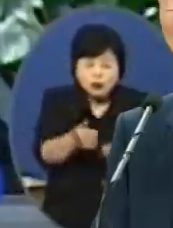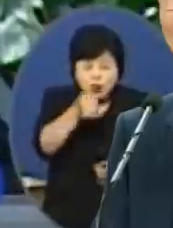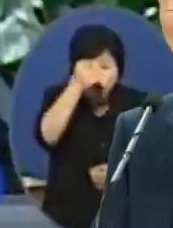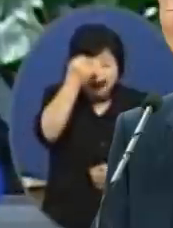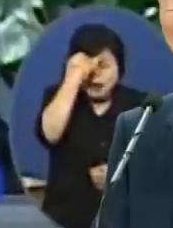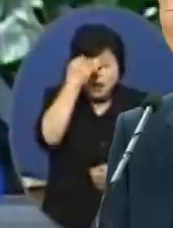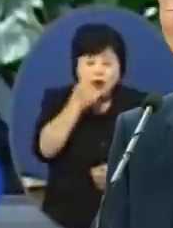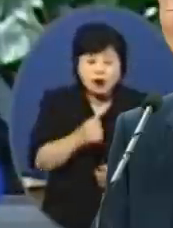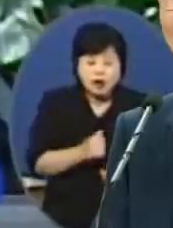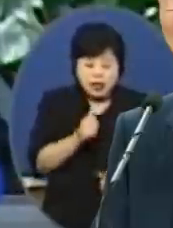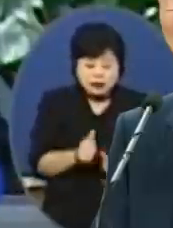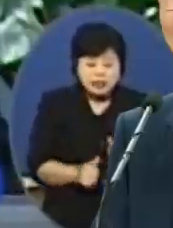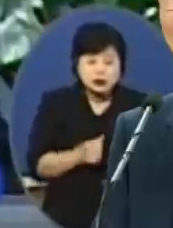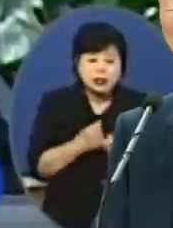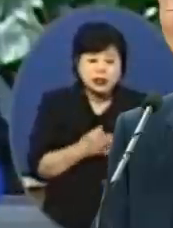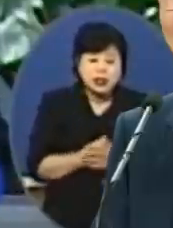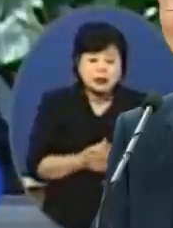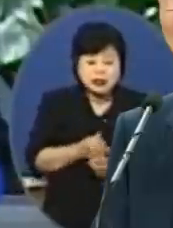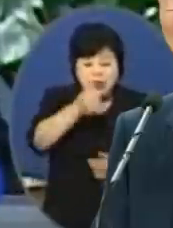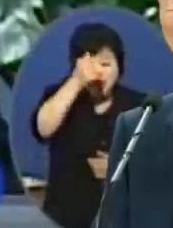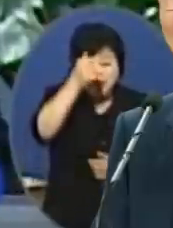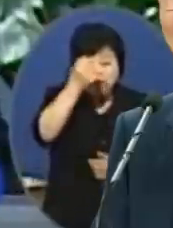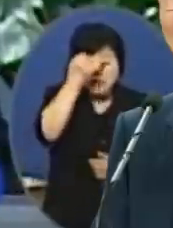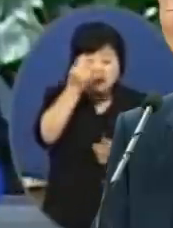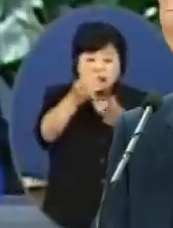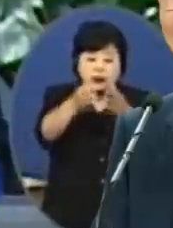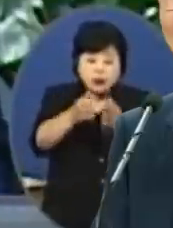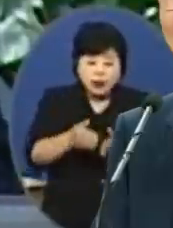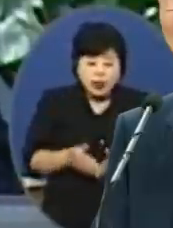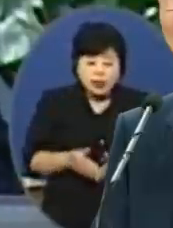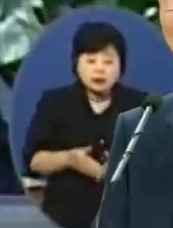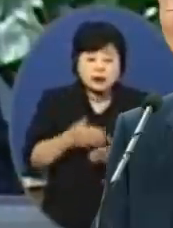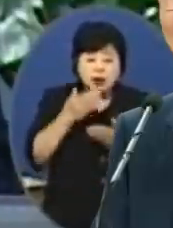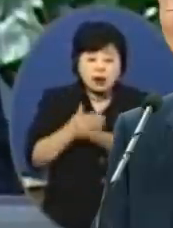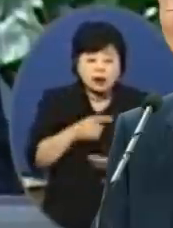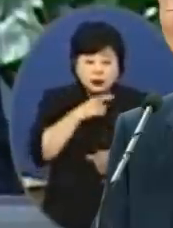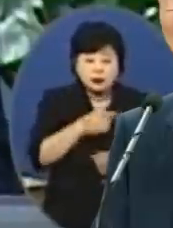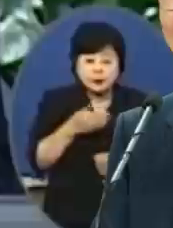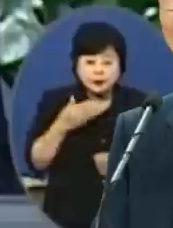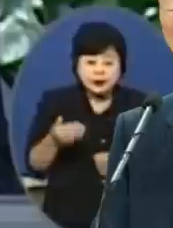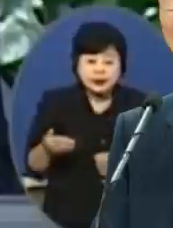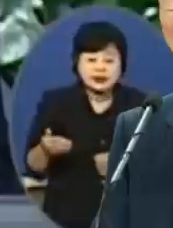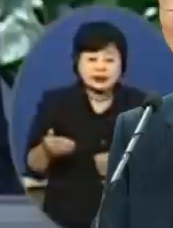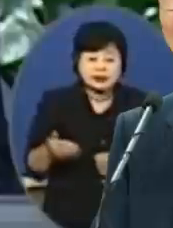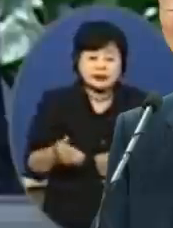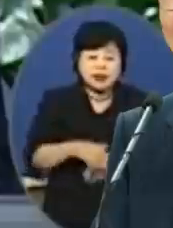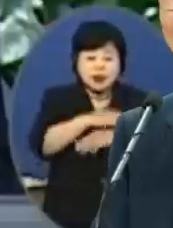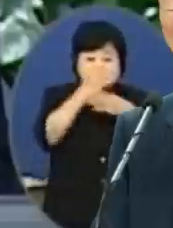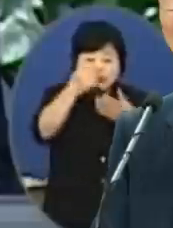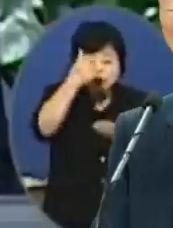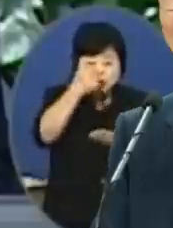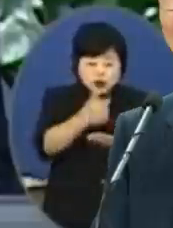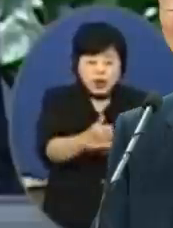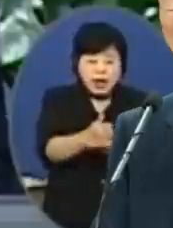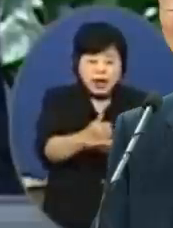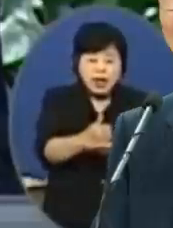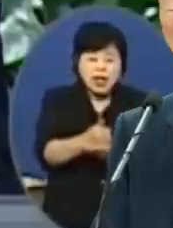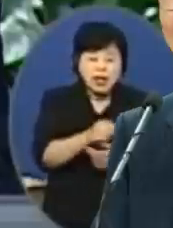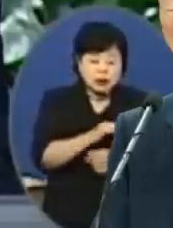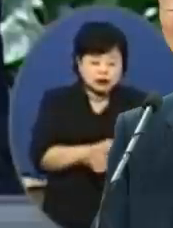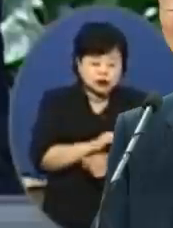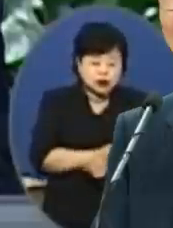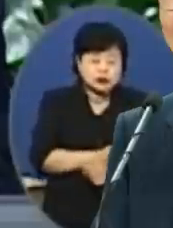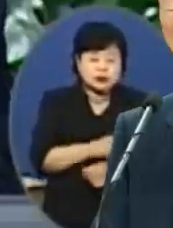아담과 하와의 자손이기 때문에 아담과 하와를 통해서 얻은 피는 다 죄에 물든